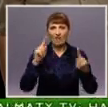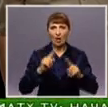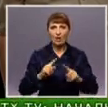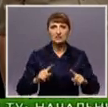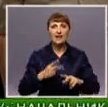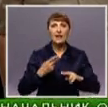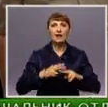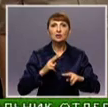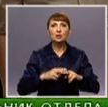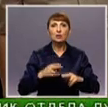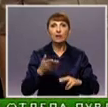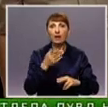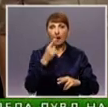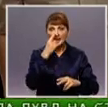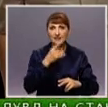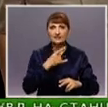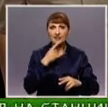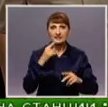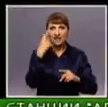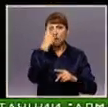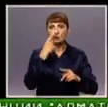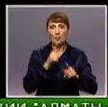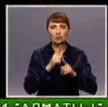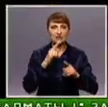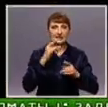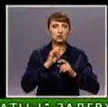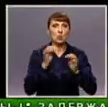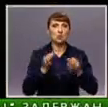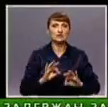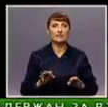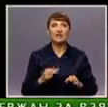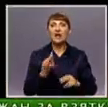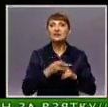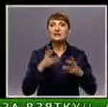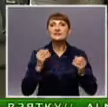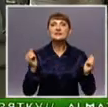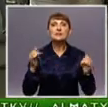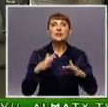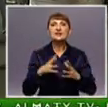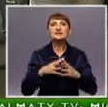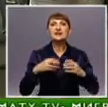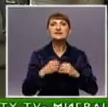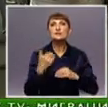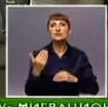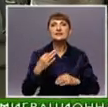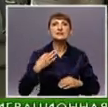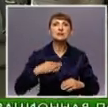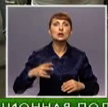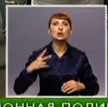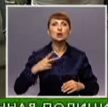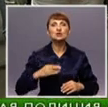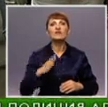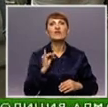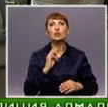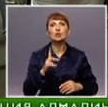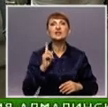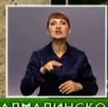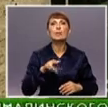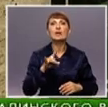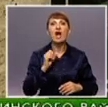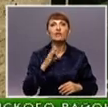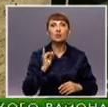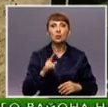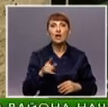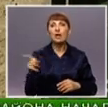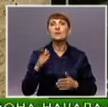наше лицо казахстанского искусства. В этот день собралась почти вся семья Серкибаевых. Сын, дочь, внуки и даже правнуки. Им